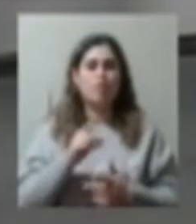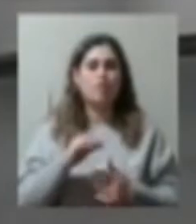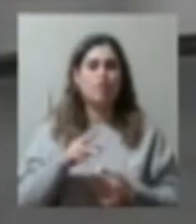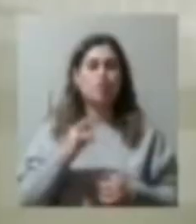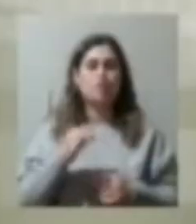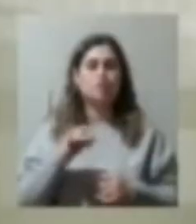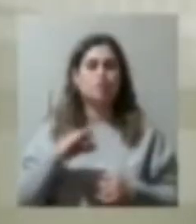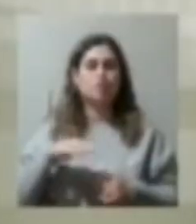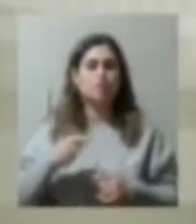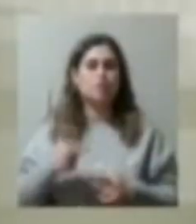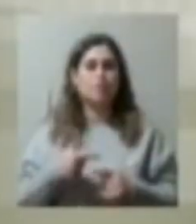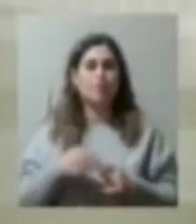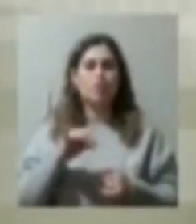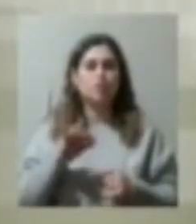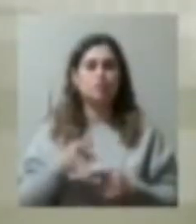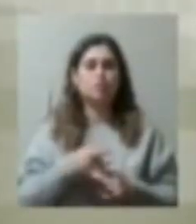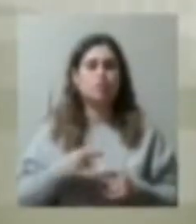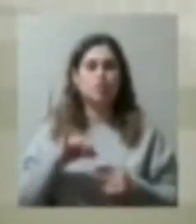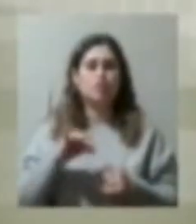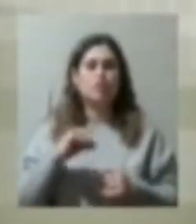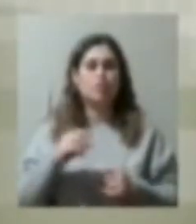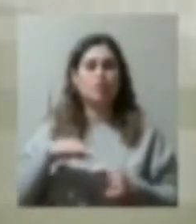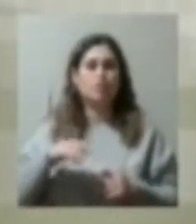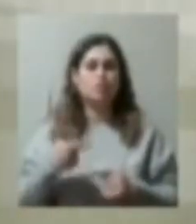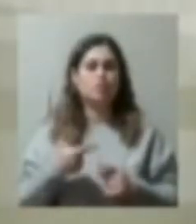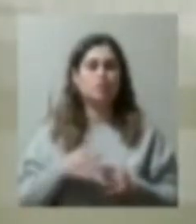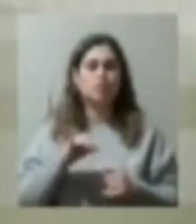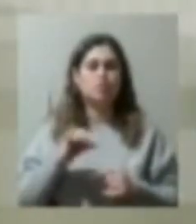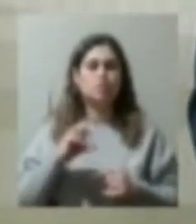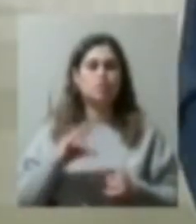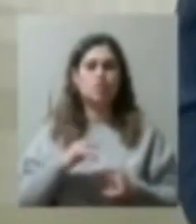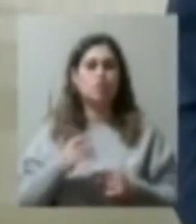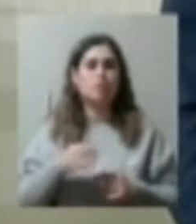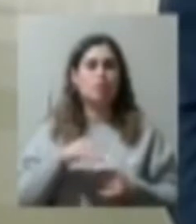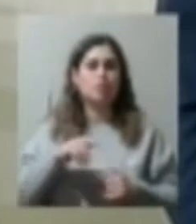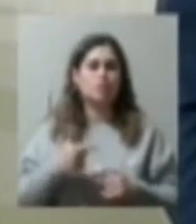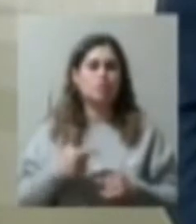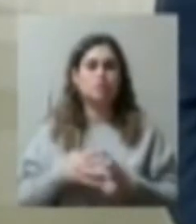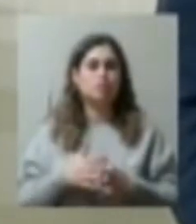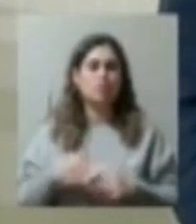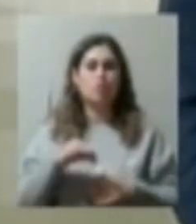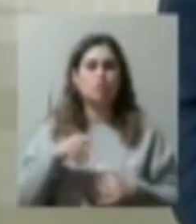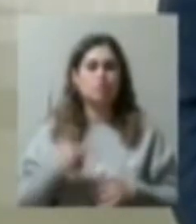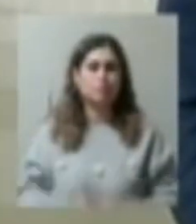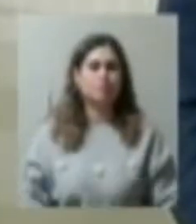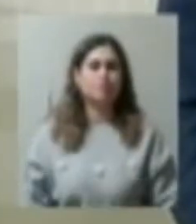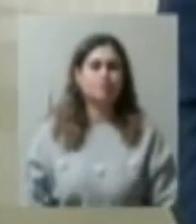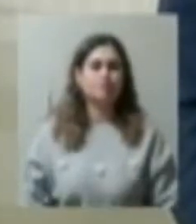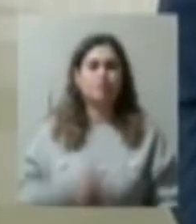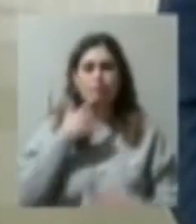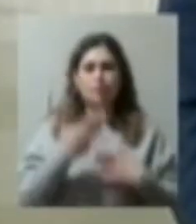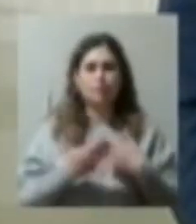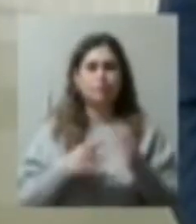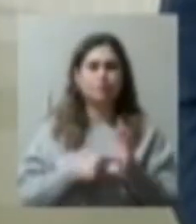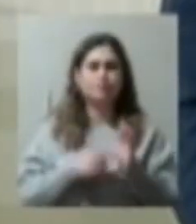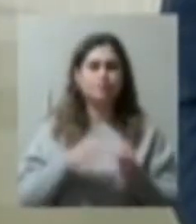ОТГ, Олешківський район – Ювілейна ОТГ та Чеплинський район – Чеплинська сільське ОТГ. Близько